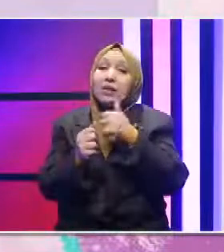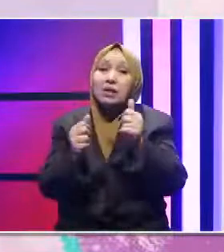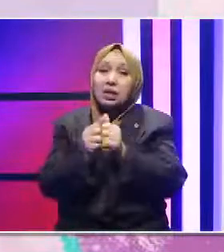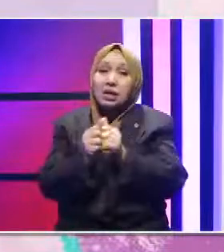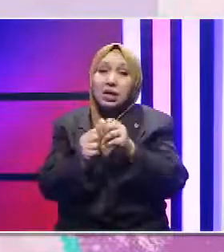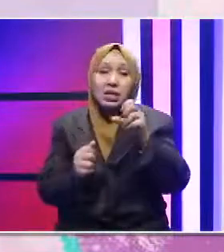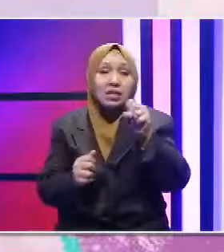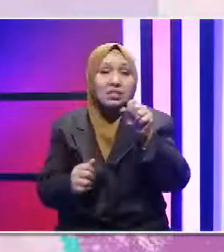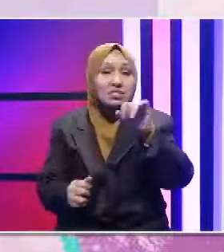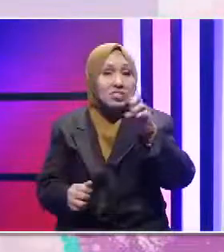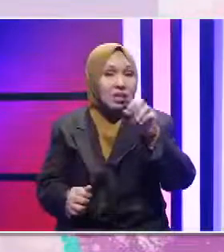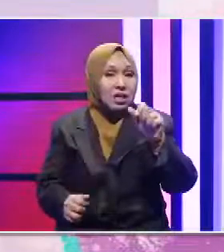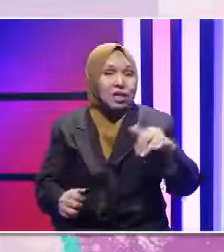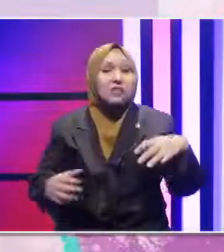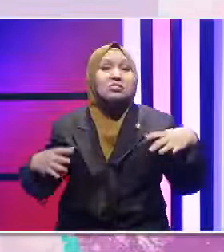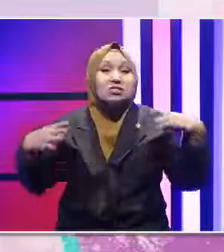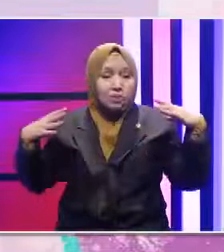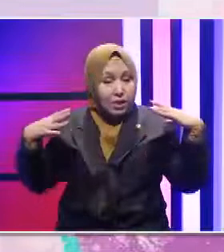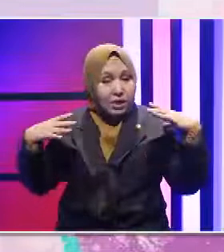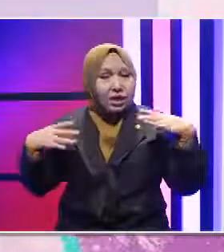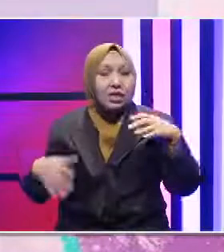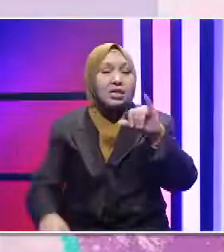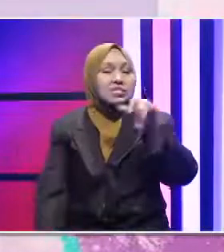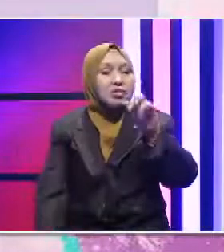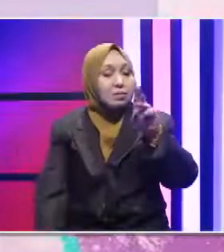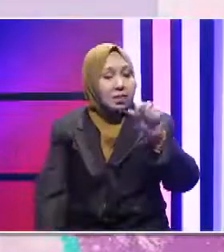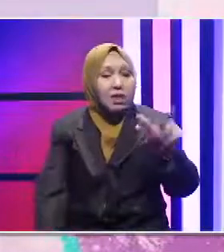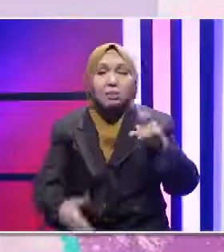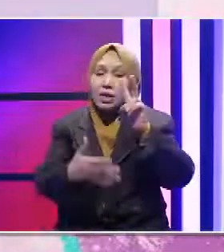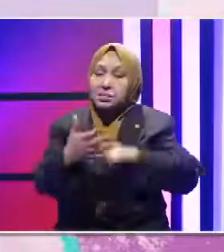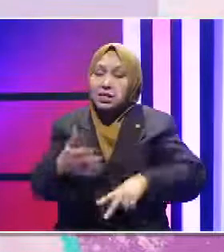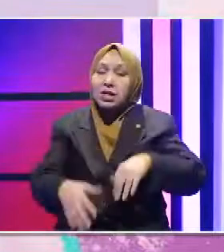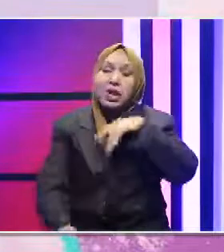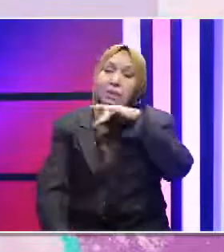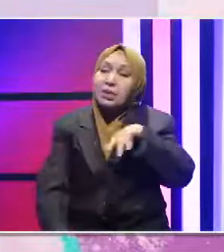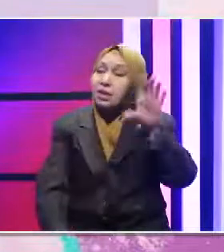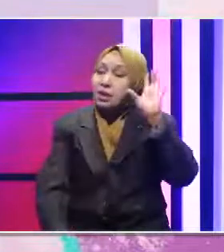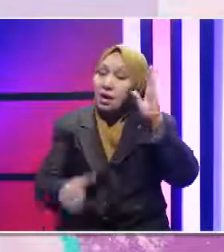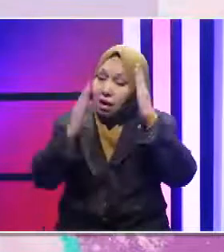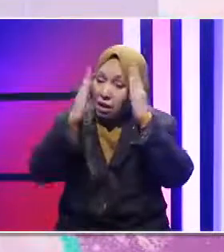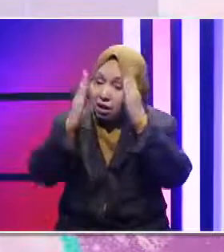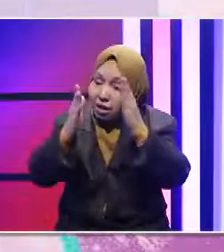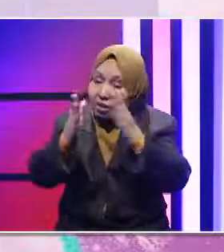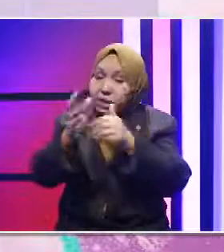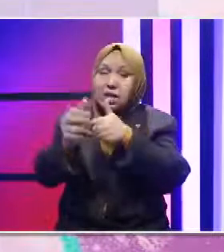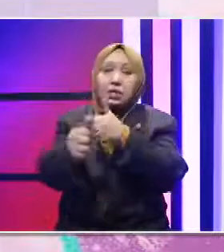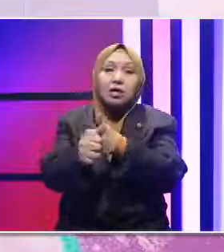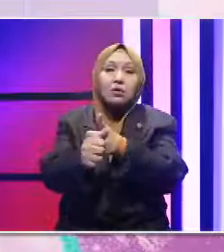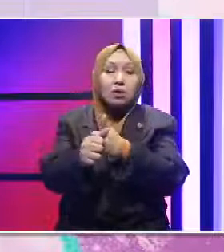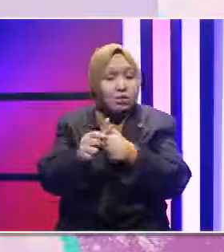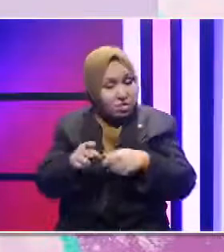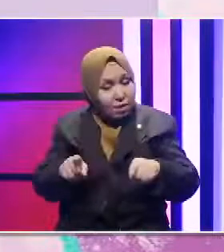Sayyidina Jibril alaihi salam. Sayyidina Jibril baca, Nabi dengar, Nabi hayati, Nabi ikut. Begitu juga